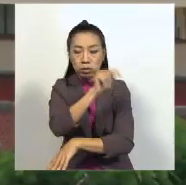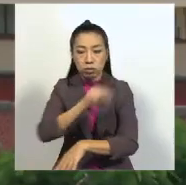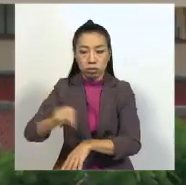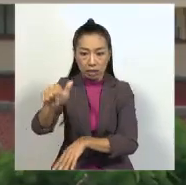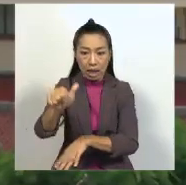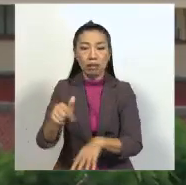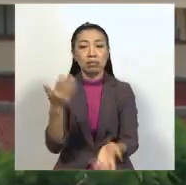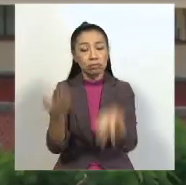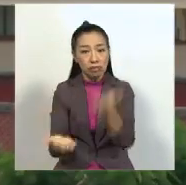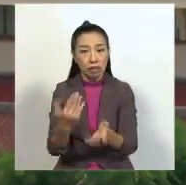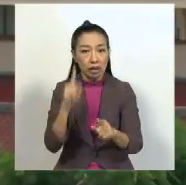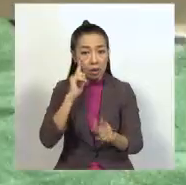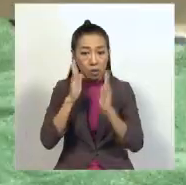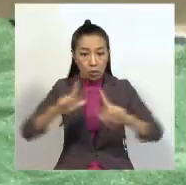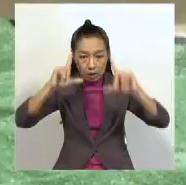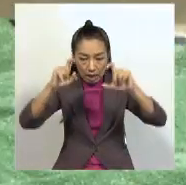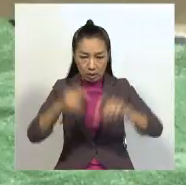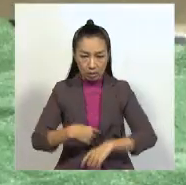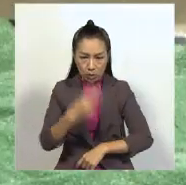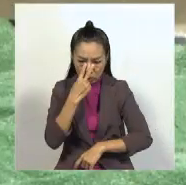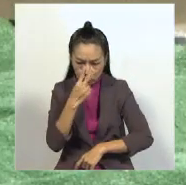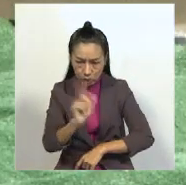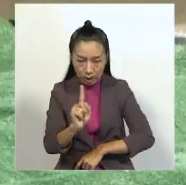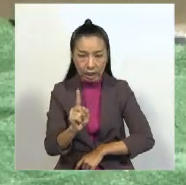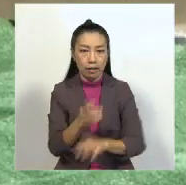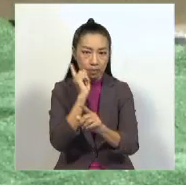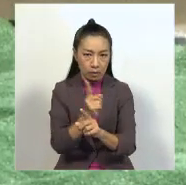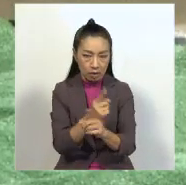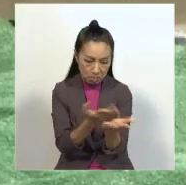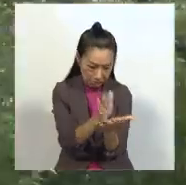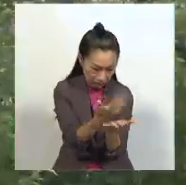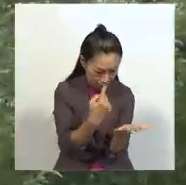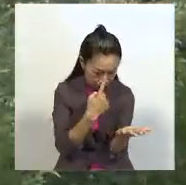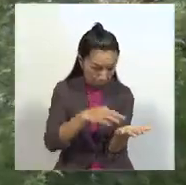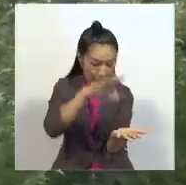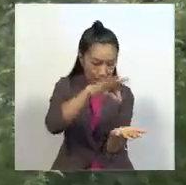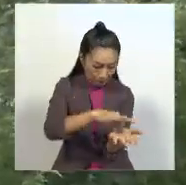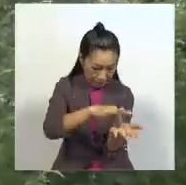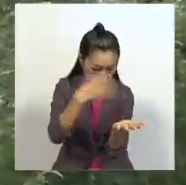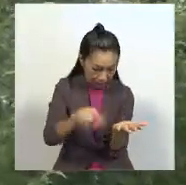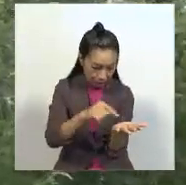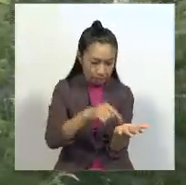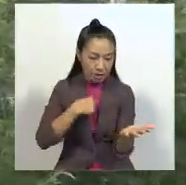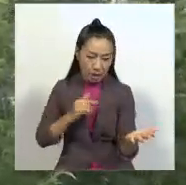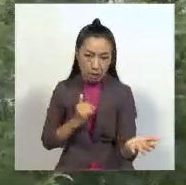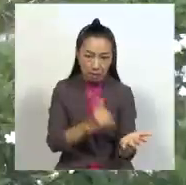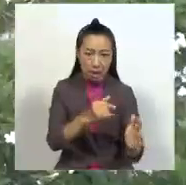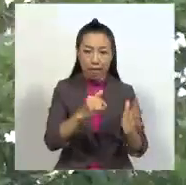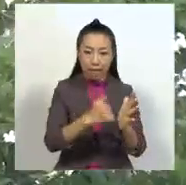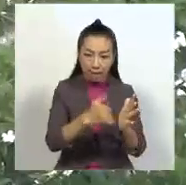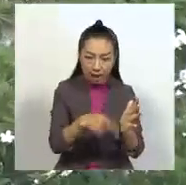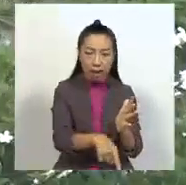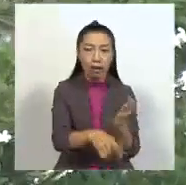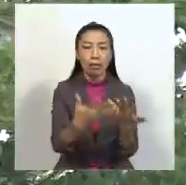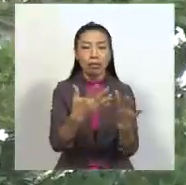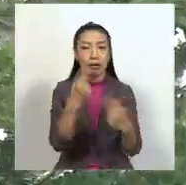เลือกจุดถ่ายภาพที่ดีที่สุดคือการเลือกจากแผนที่แล้วหาจุดที่เหมาะสมที่สามารถสะดวกต่อตนเองทั้งการเดินท